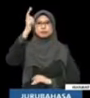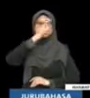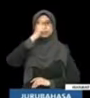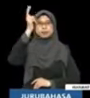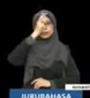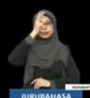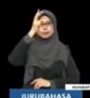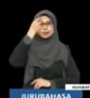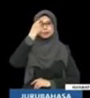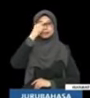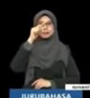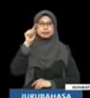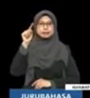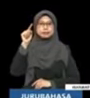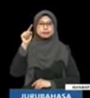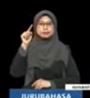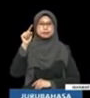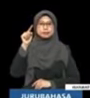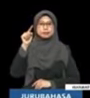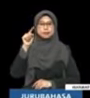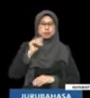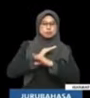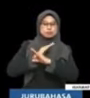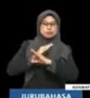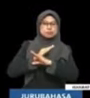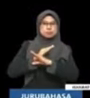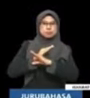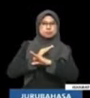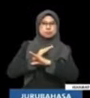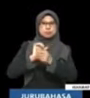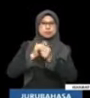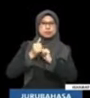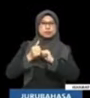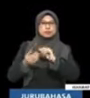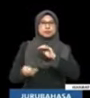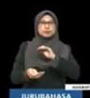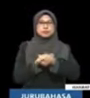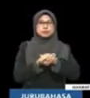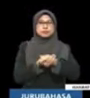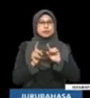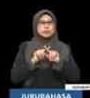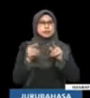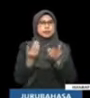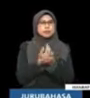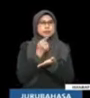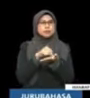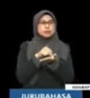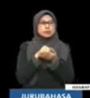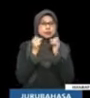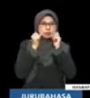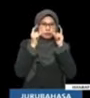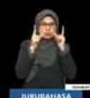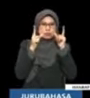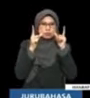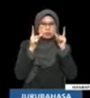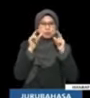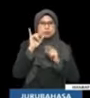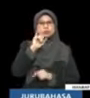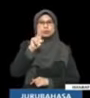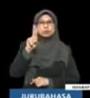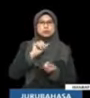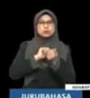kerajaan untuk memerangi isu rasuah ini. Cuma baru-baru ini kita dikejutkan dengan